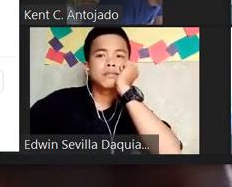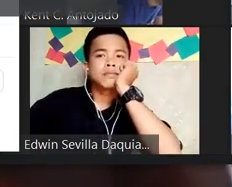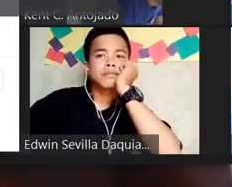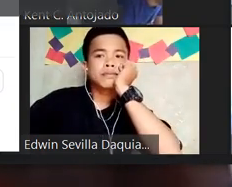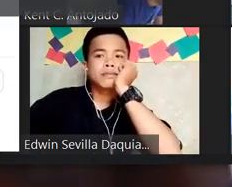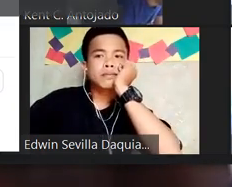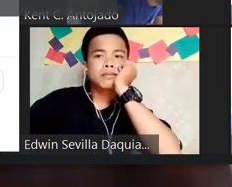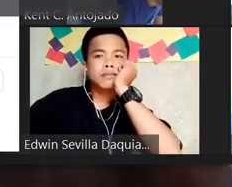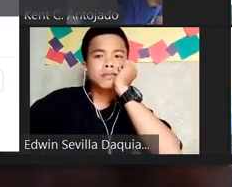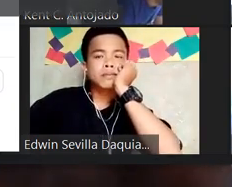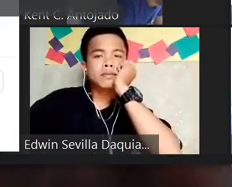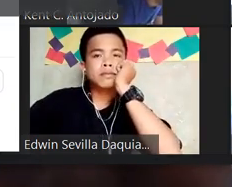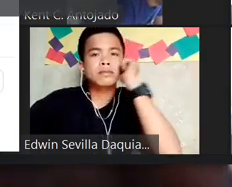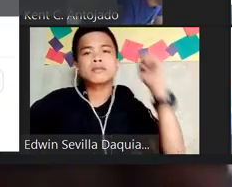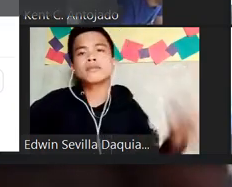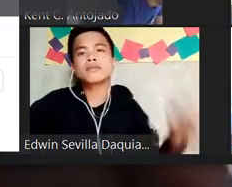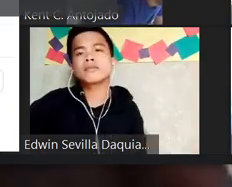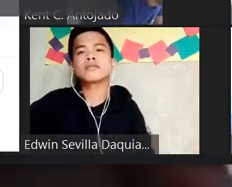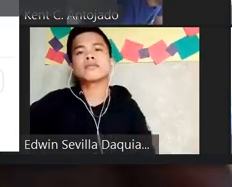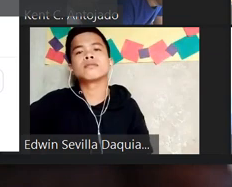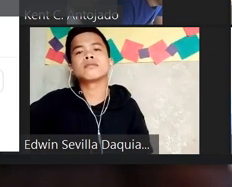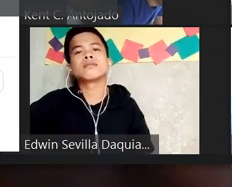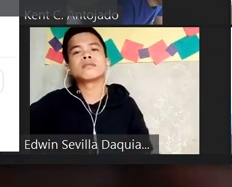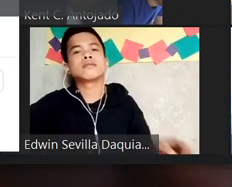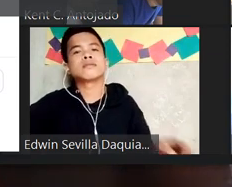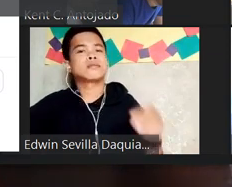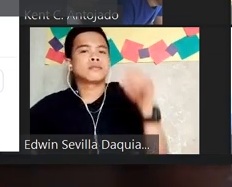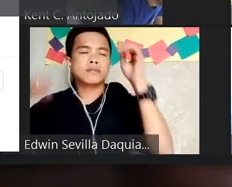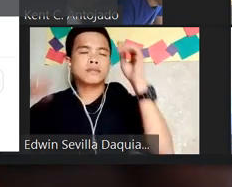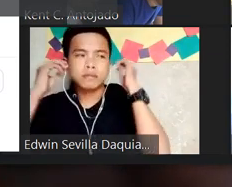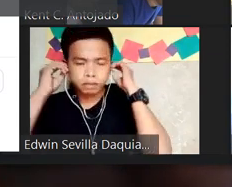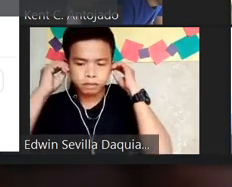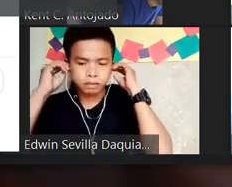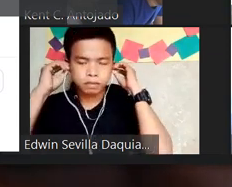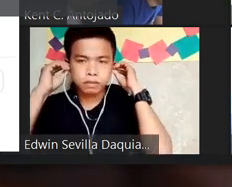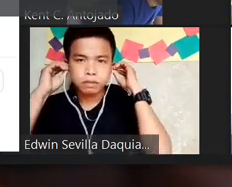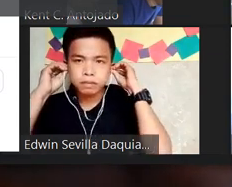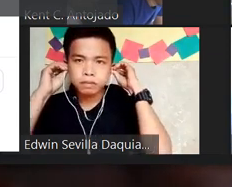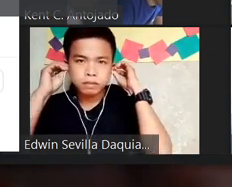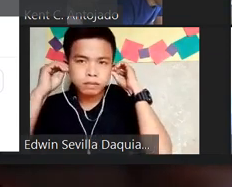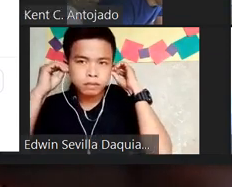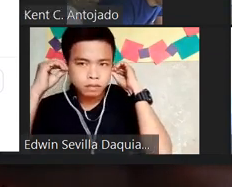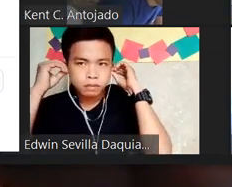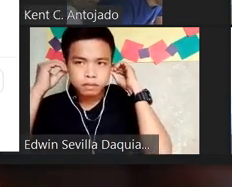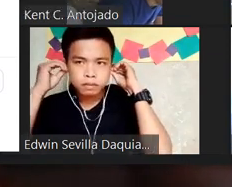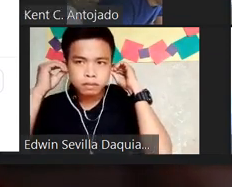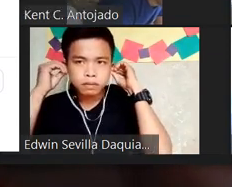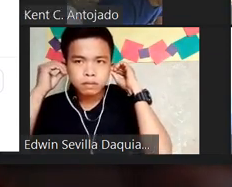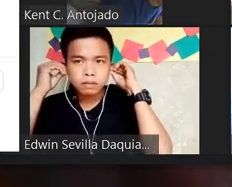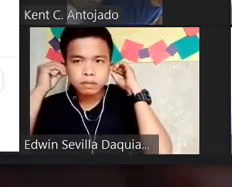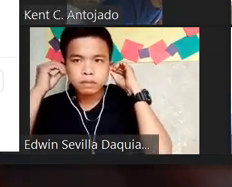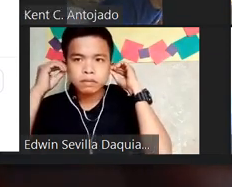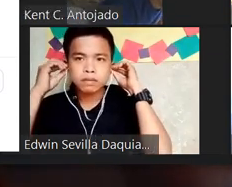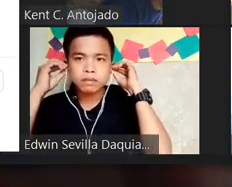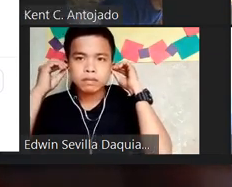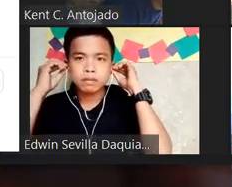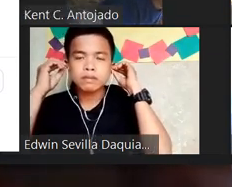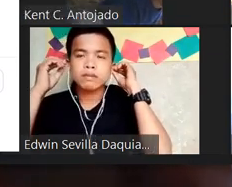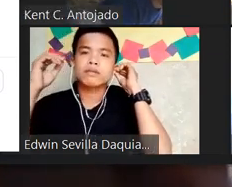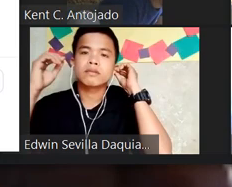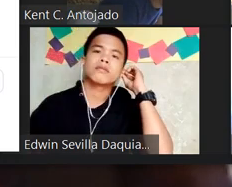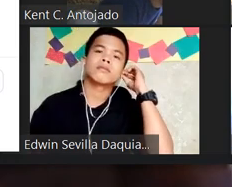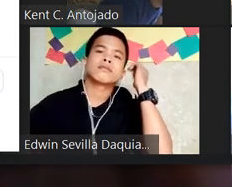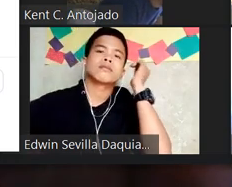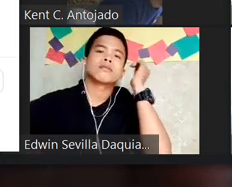so important thing that you'll remember, any chat na amo ang mabasa nga dili connected